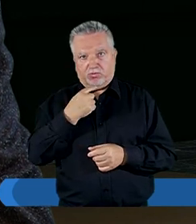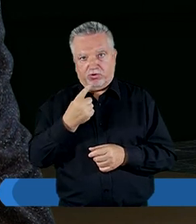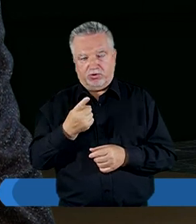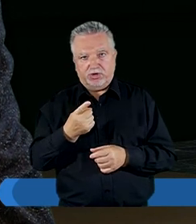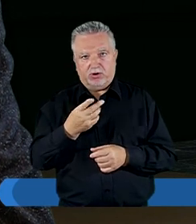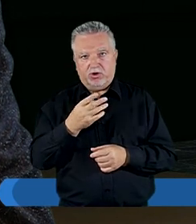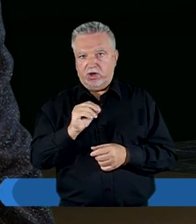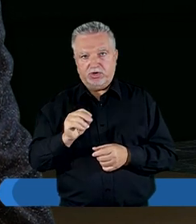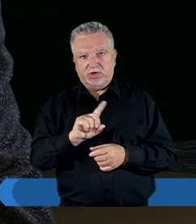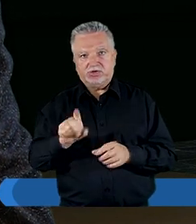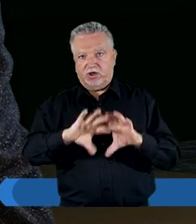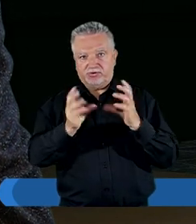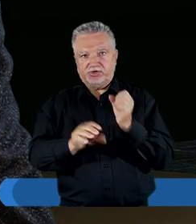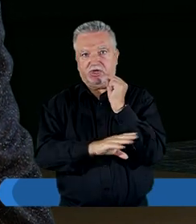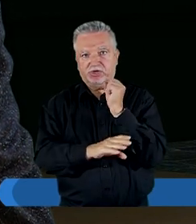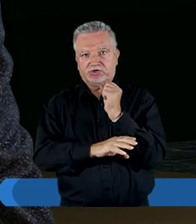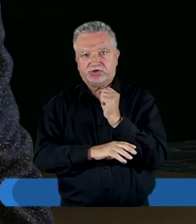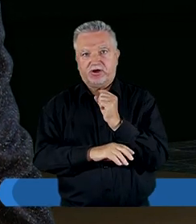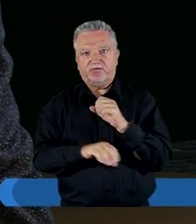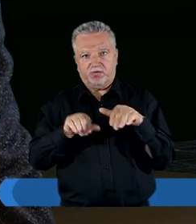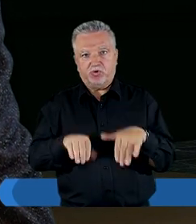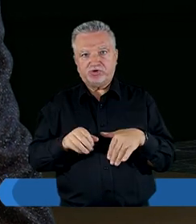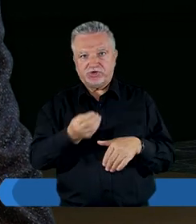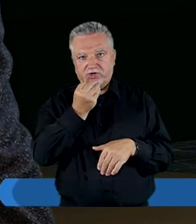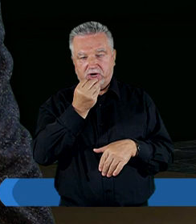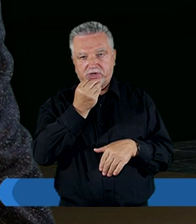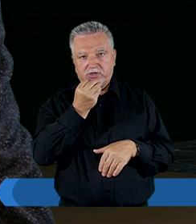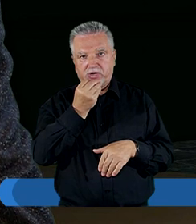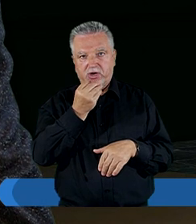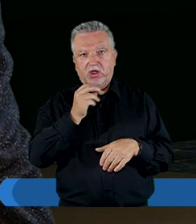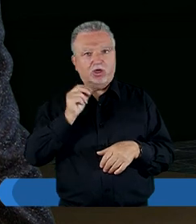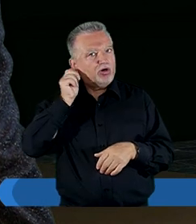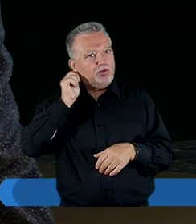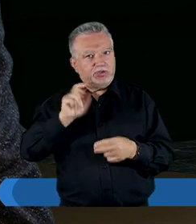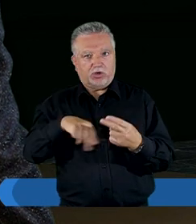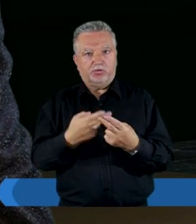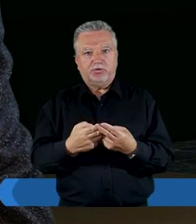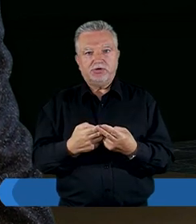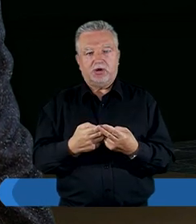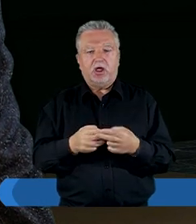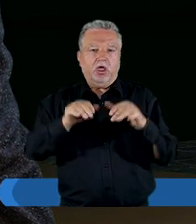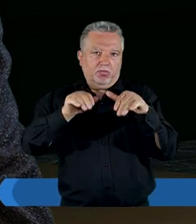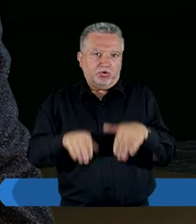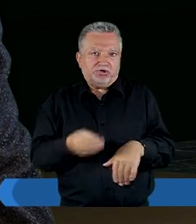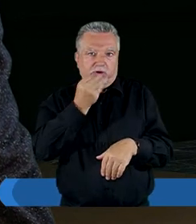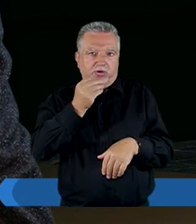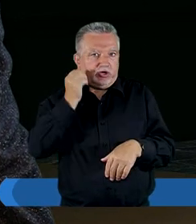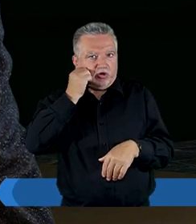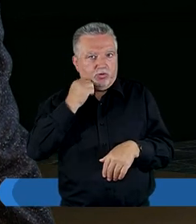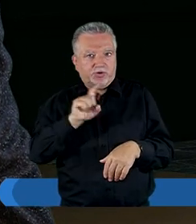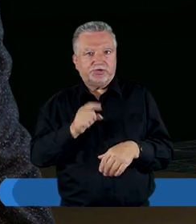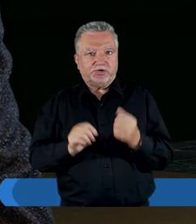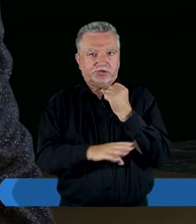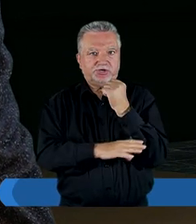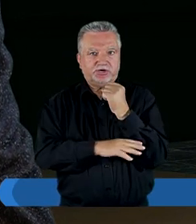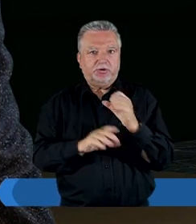powiedział, nie z wszystkich drzew ogrodu wolno wam jeść? A kobieta odpowiedziała wężowi: możemy jeść owoce z drzew